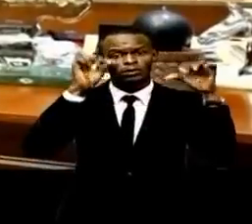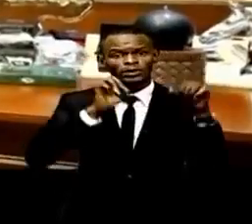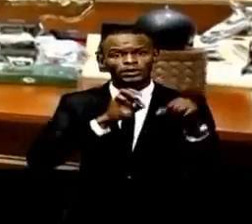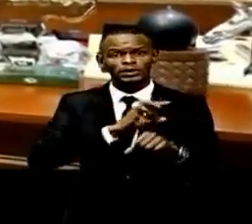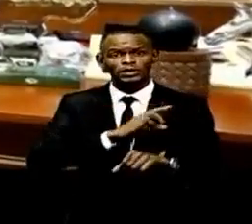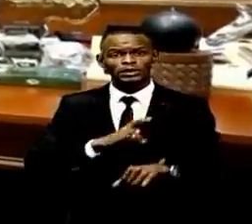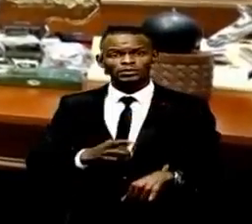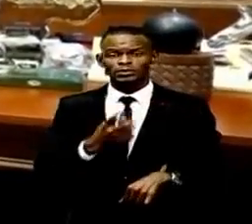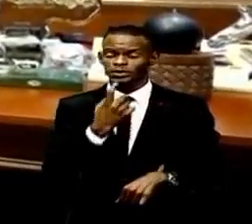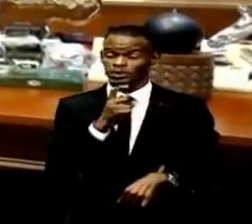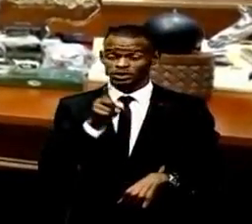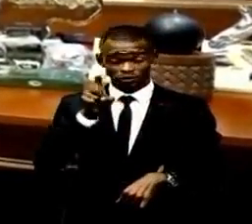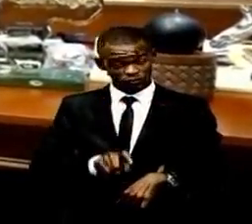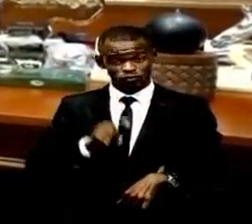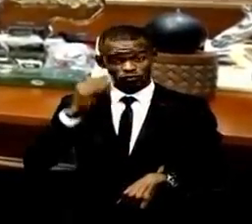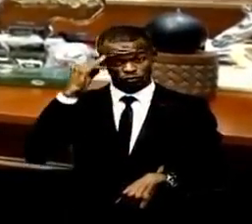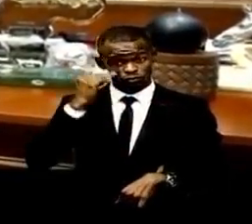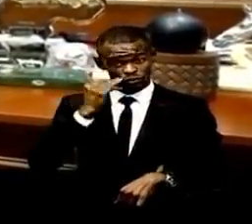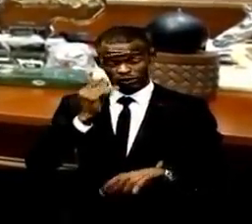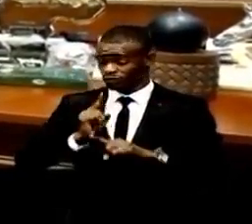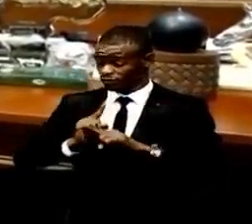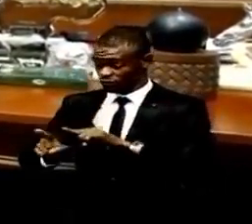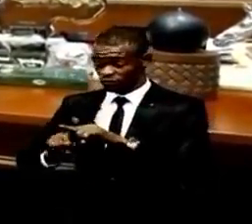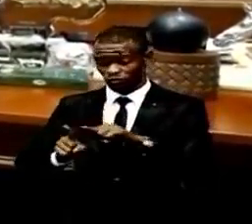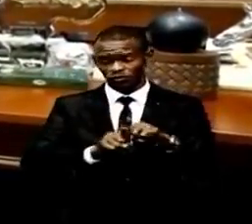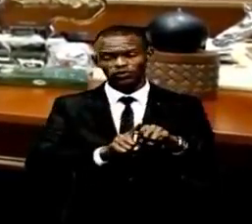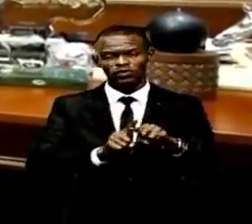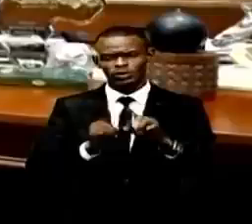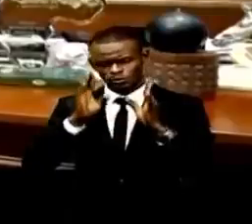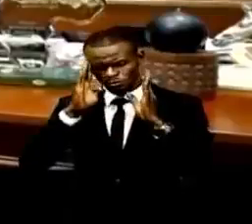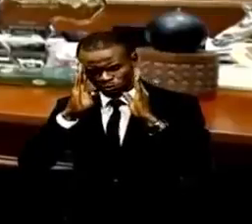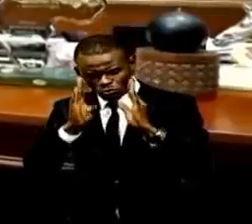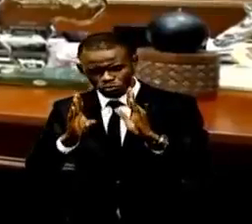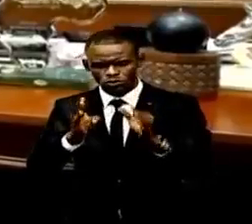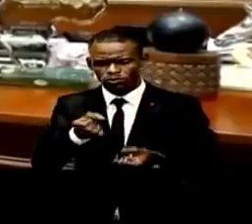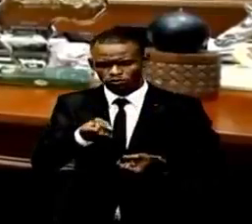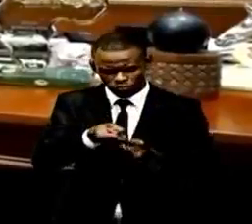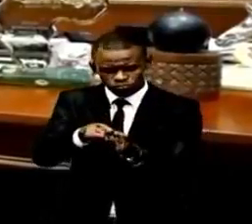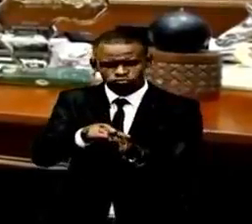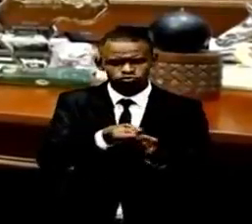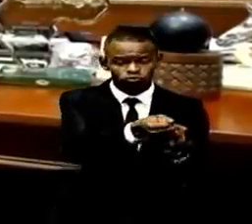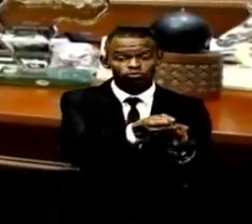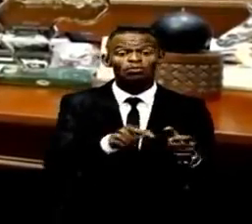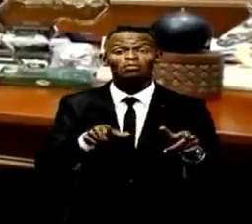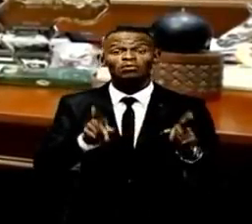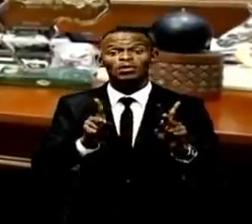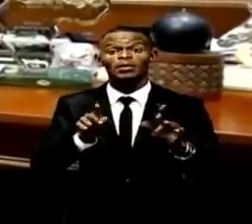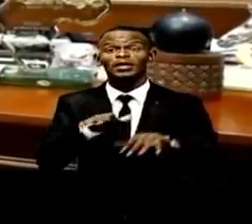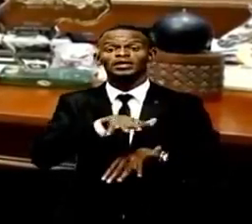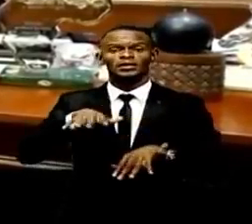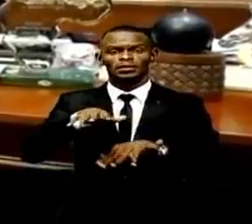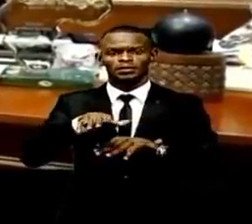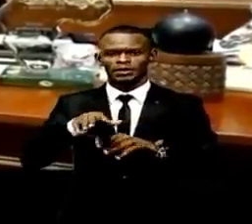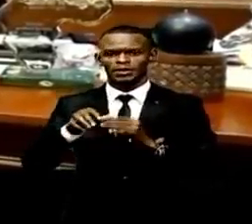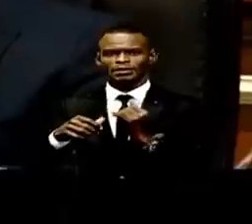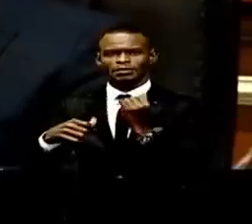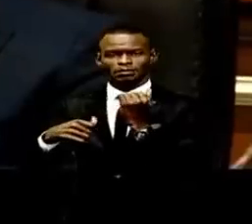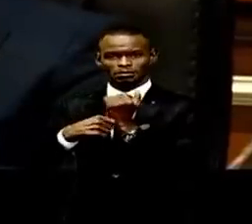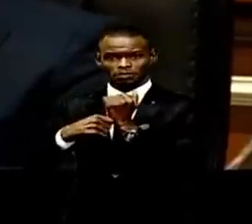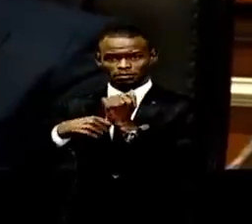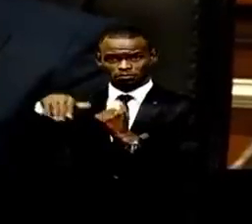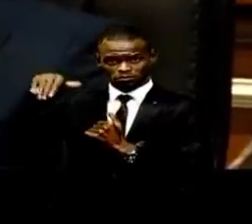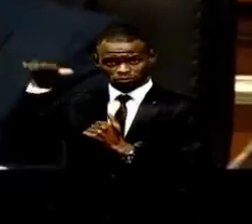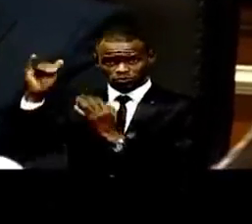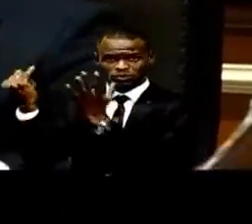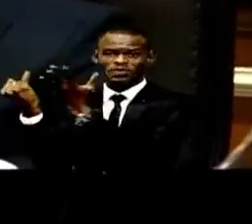l'attention que cette problématique mérite. Pour permettre au pays d'attirer des investisseurs et des capitaux, avec les